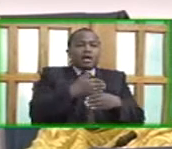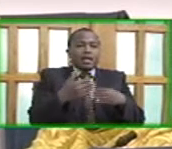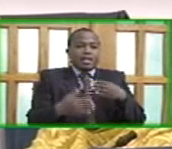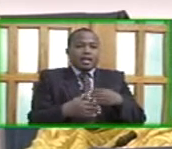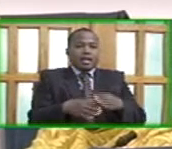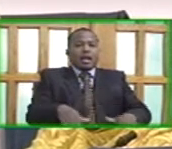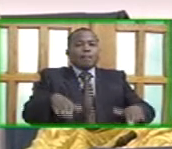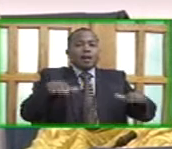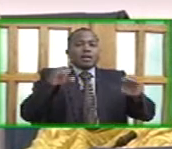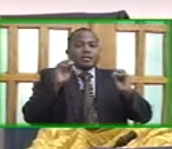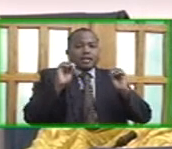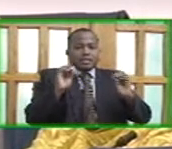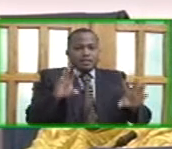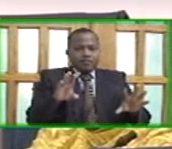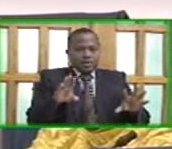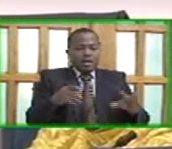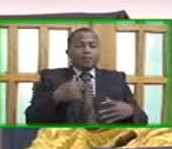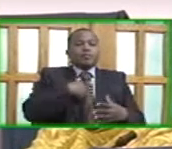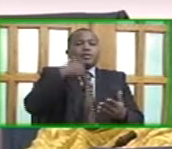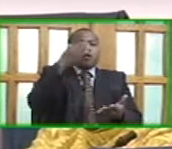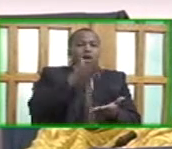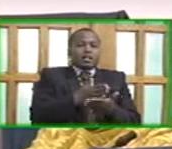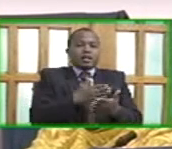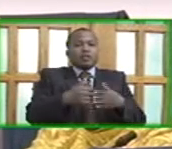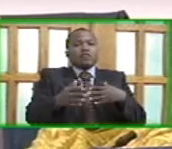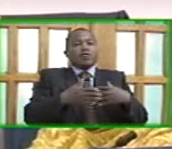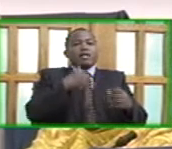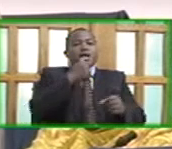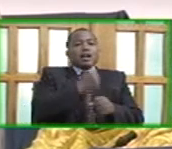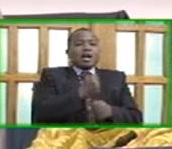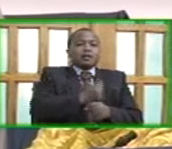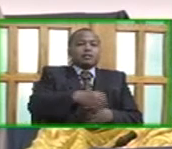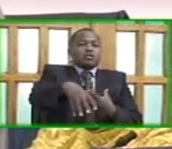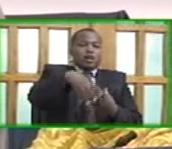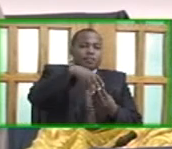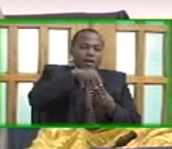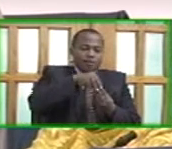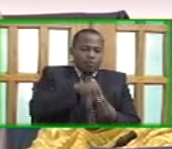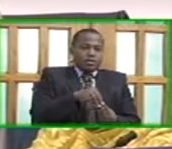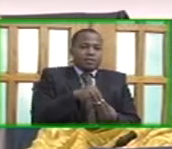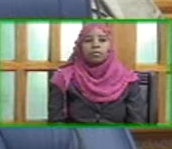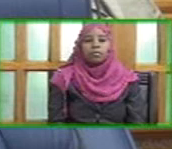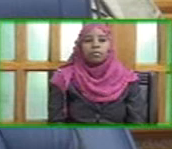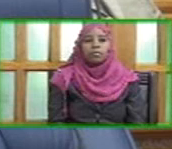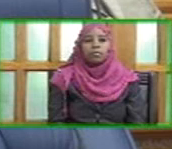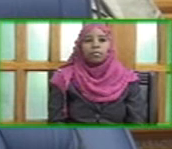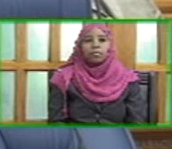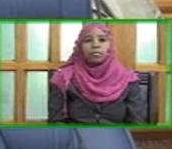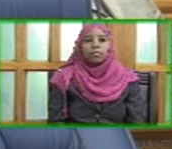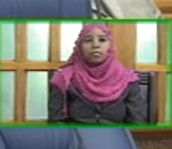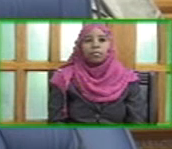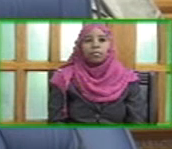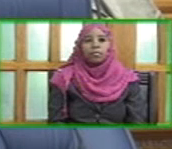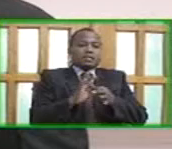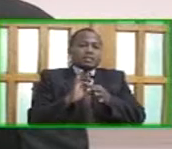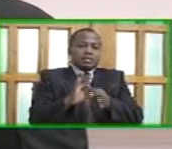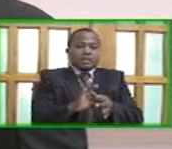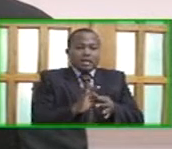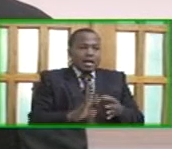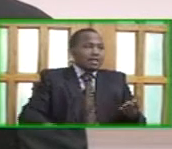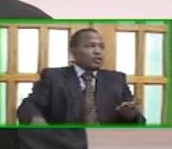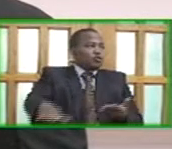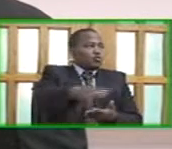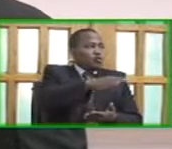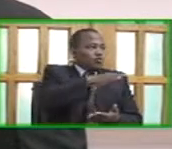jipya na hakika tutafanya kazi kwa pamoja na tutafika malengo ambayo tumeakusudia wanatume pamoja na wajumbe wenzetu na